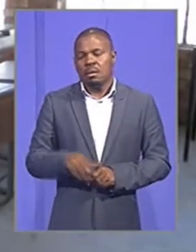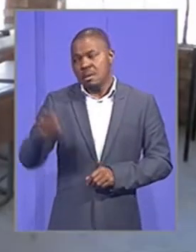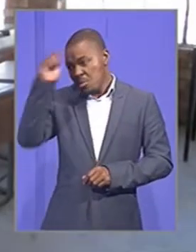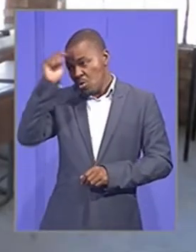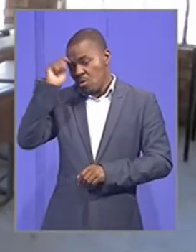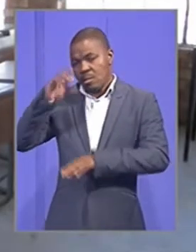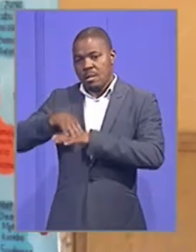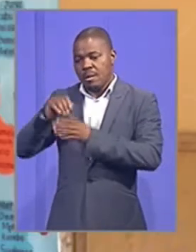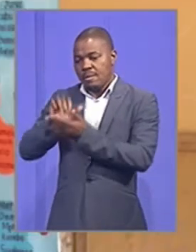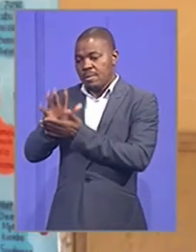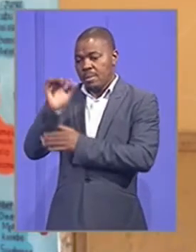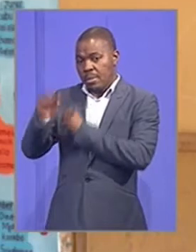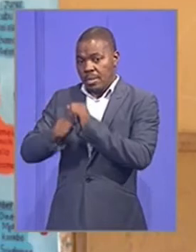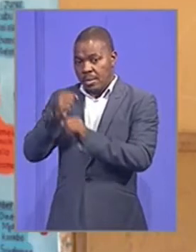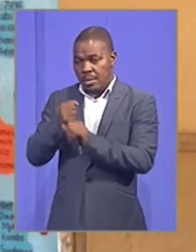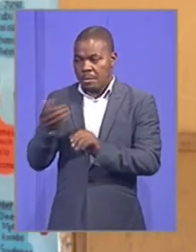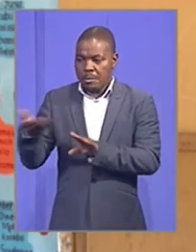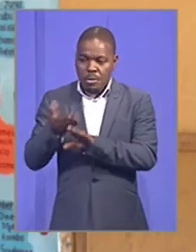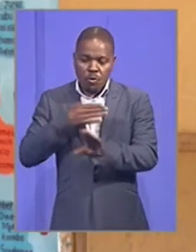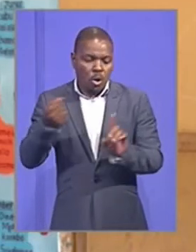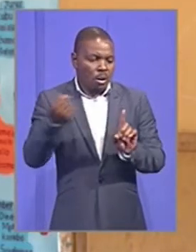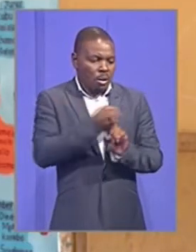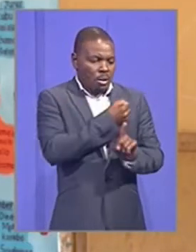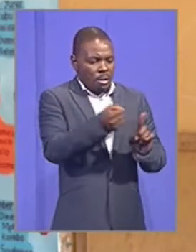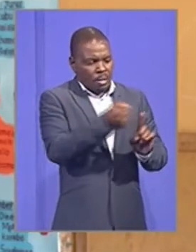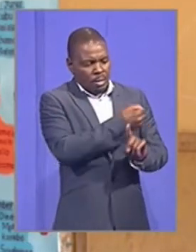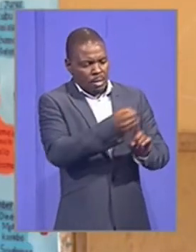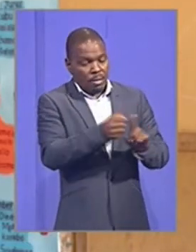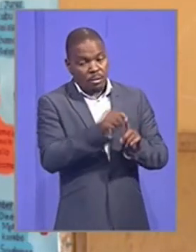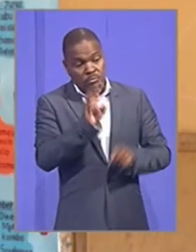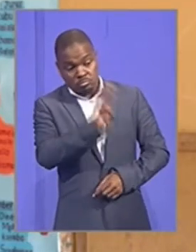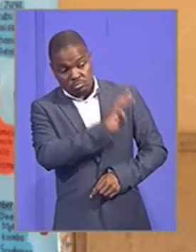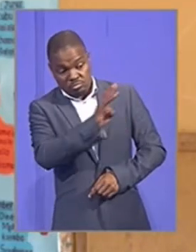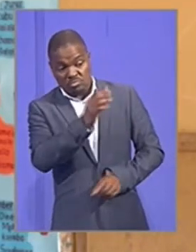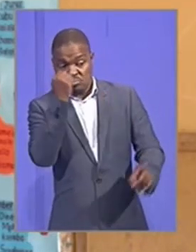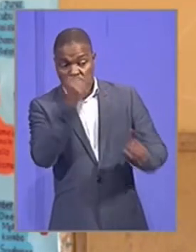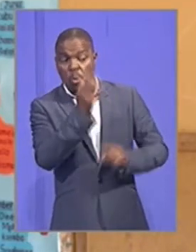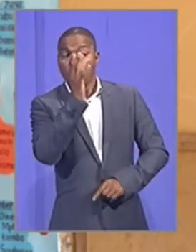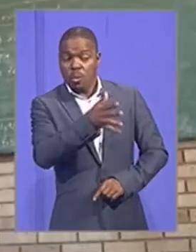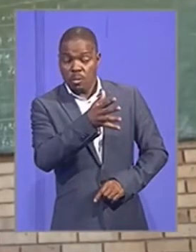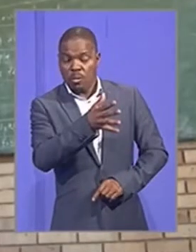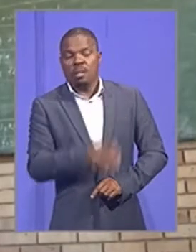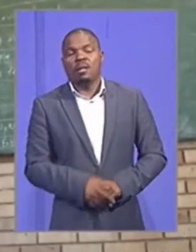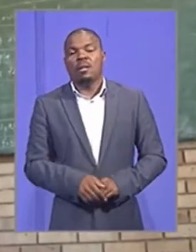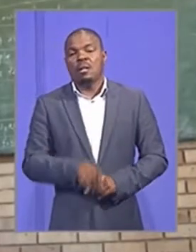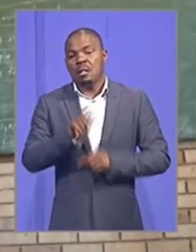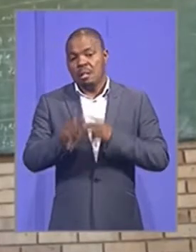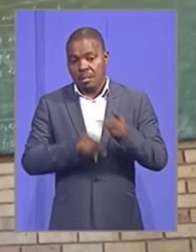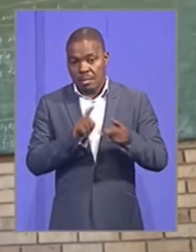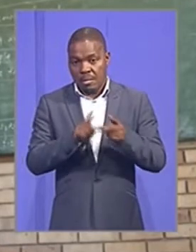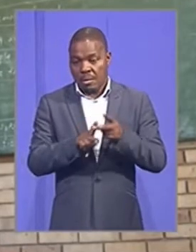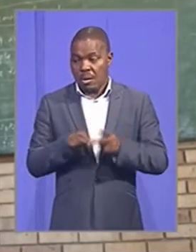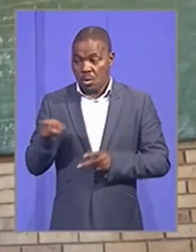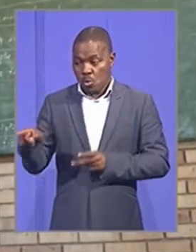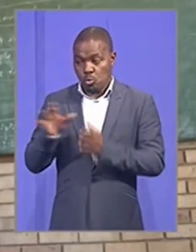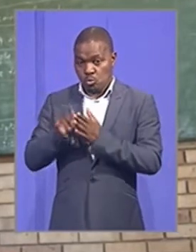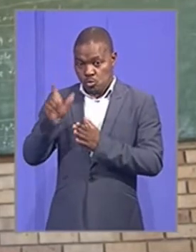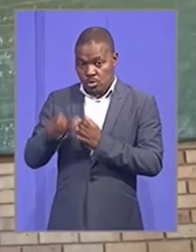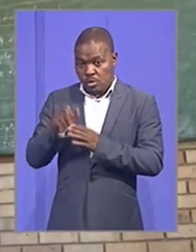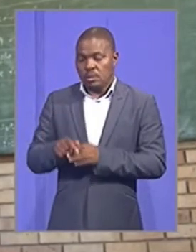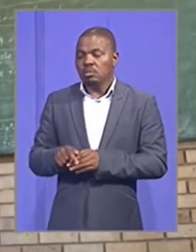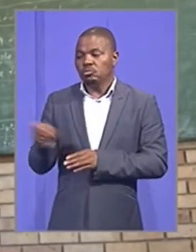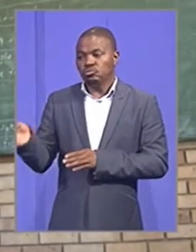ya dilemo tse 15 pejana ya ileng a mo tshosa ka hore o tlile mo hlaba ka kgaba. Morutwana enwa wa mmelaellwa o